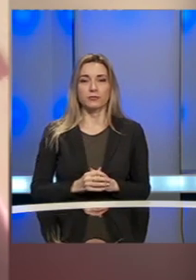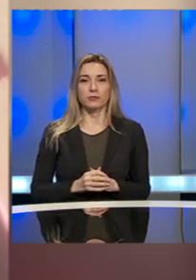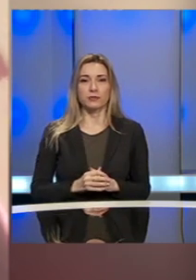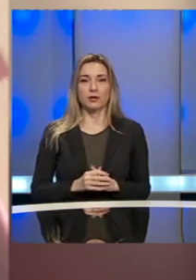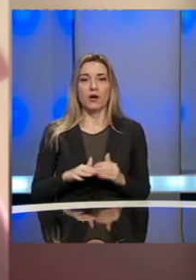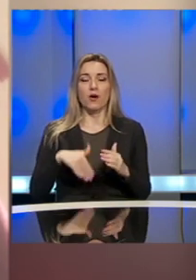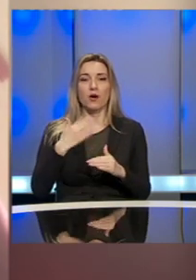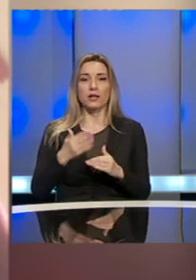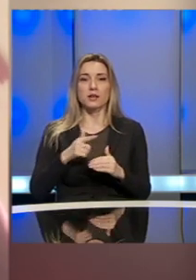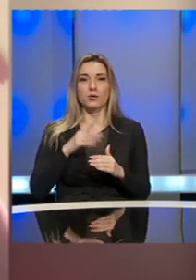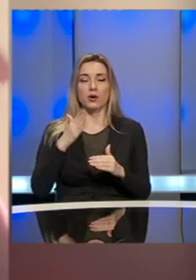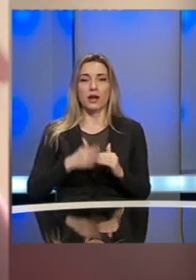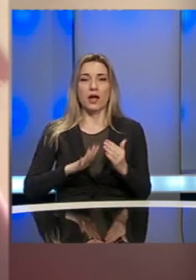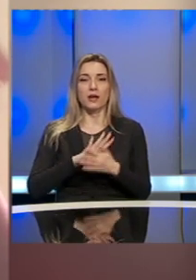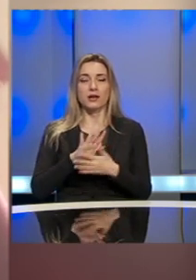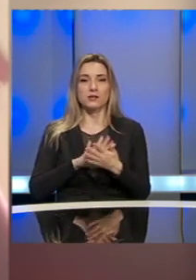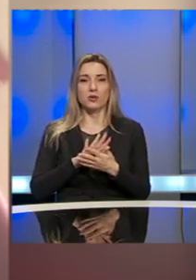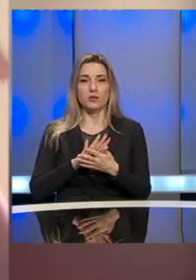I onda sam joj do kraja razgovora